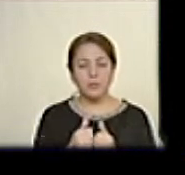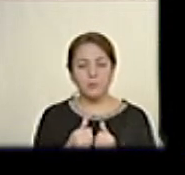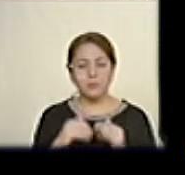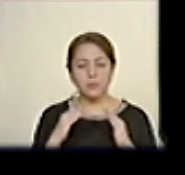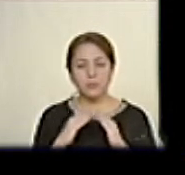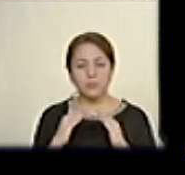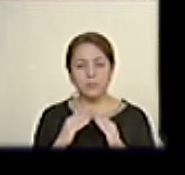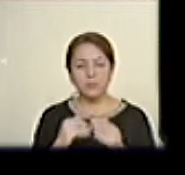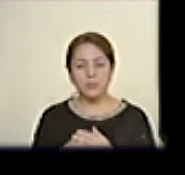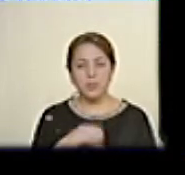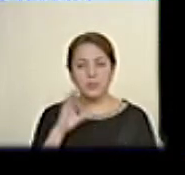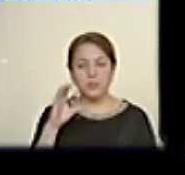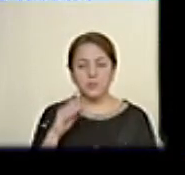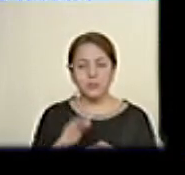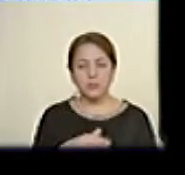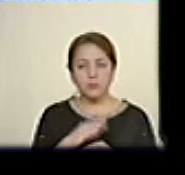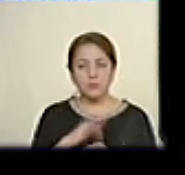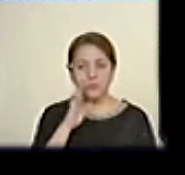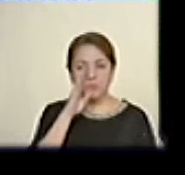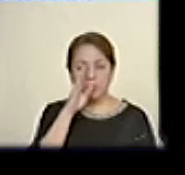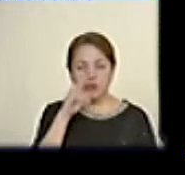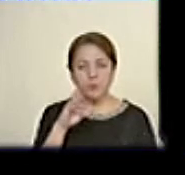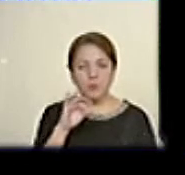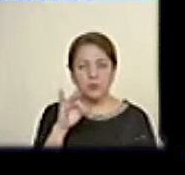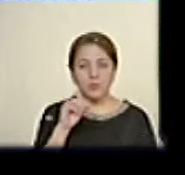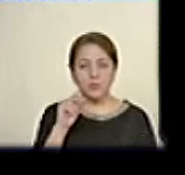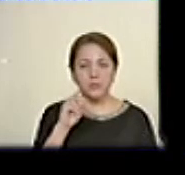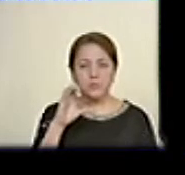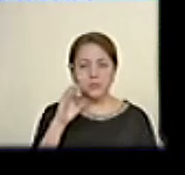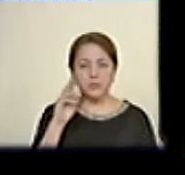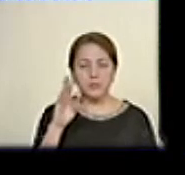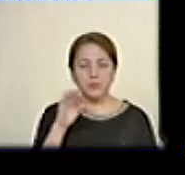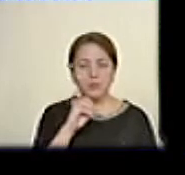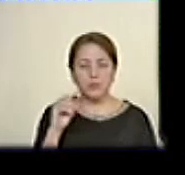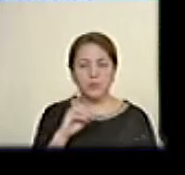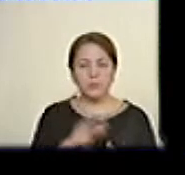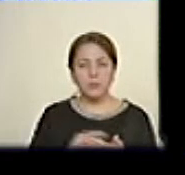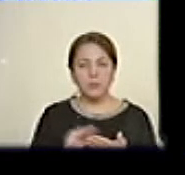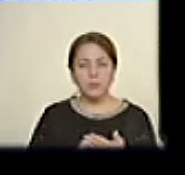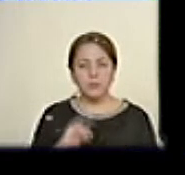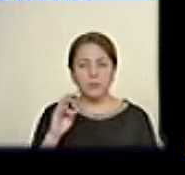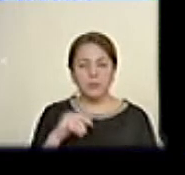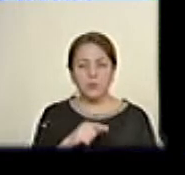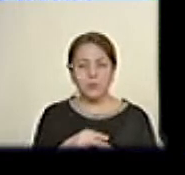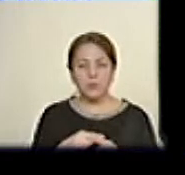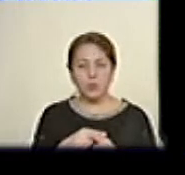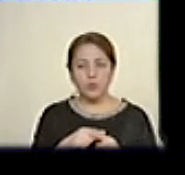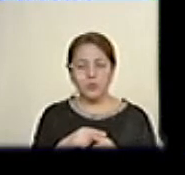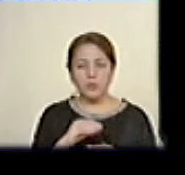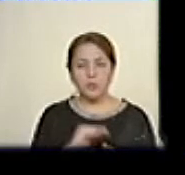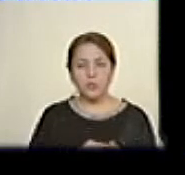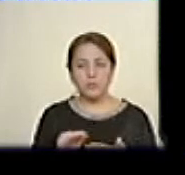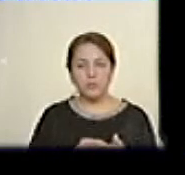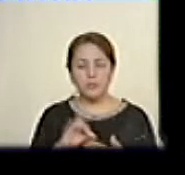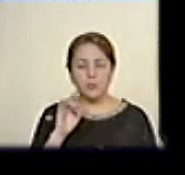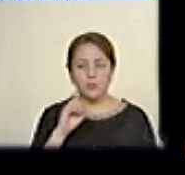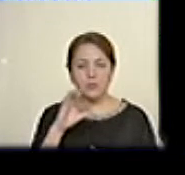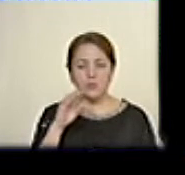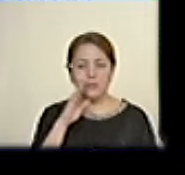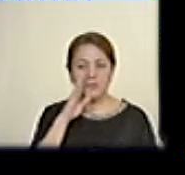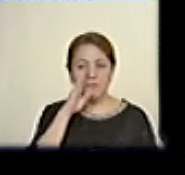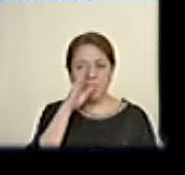«С добрым утром» – лирическое произведение, на полутонах описывающее рассвет, спокойное